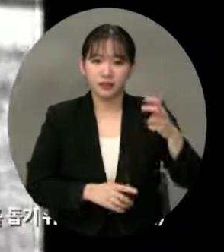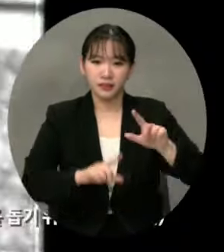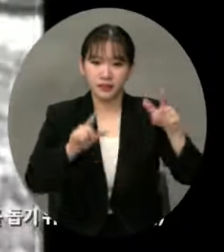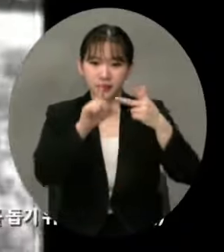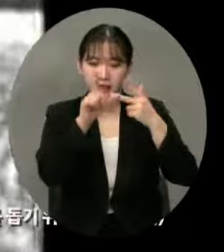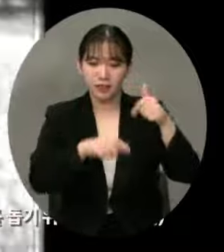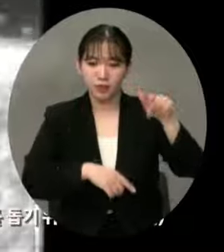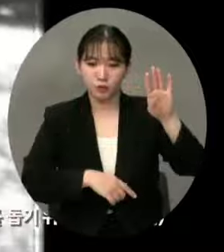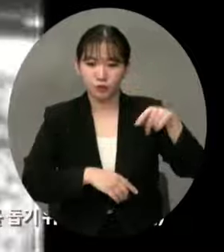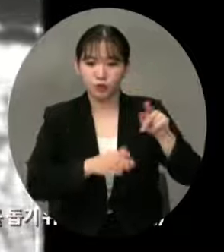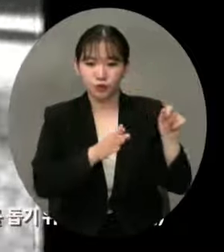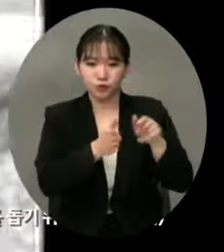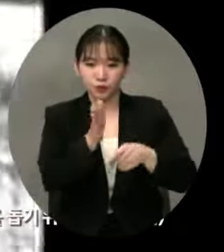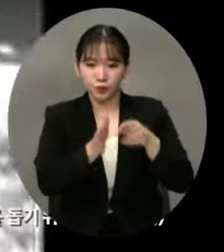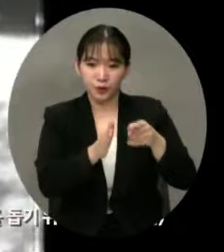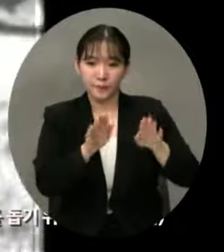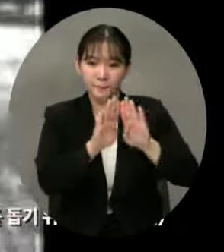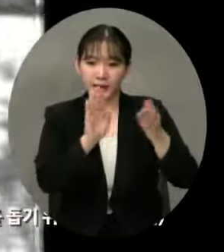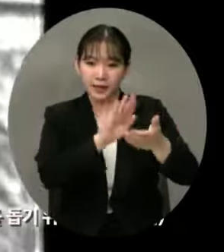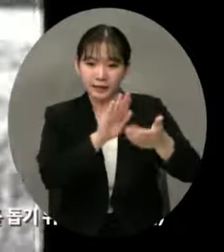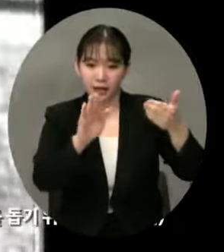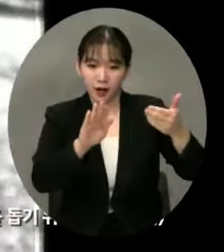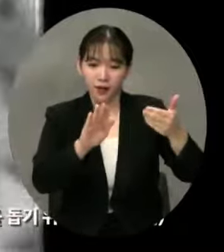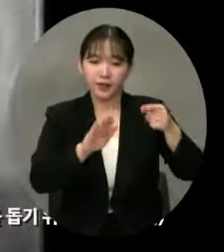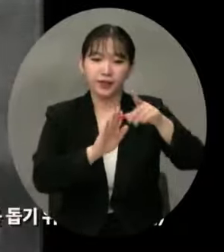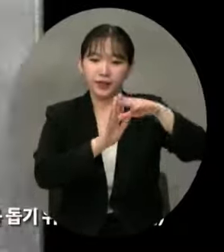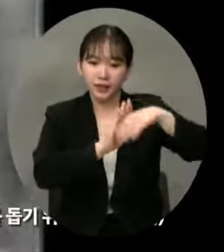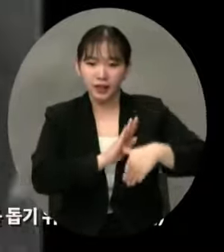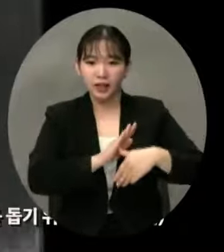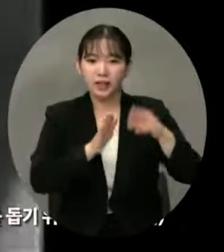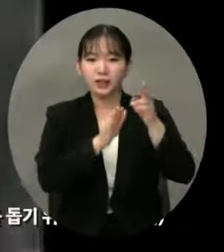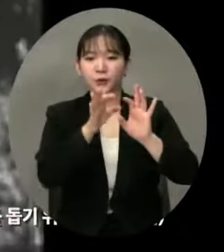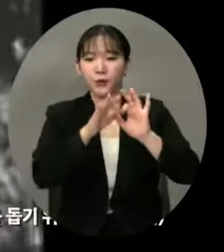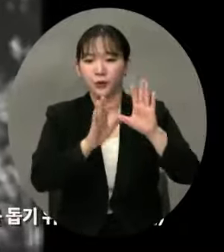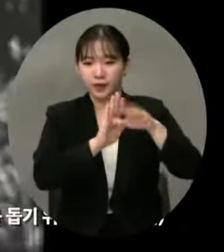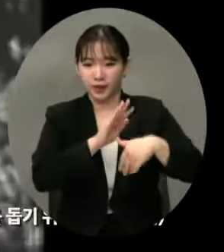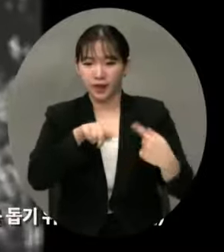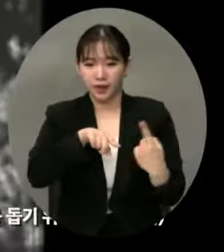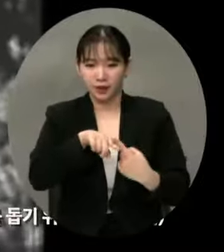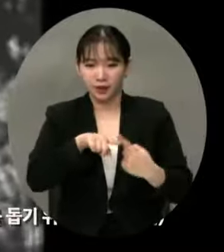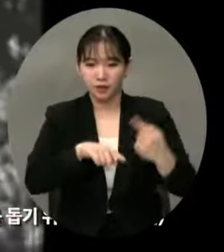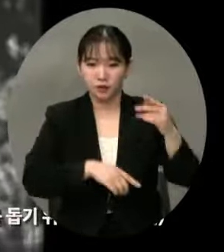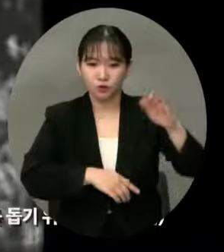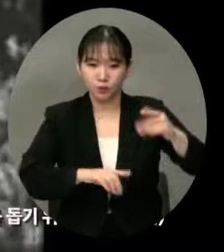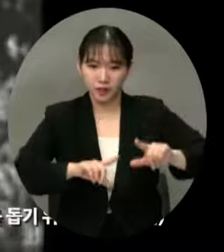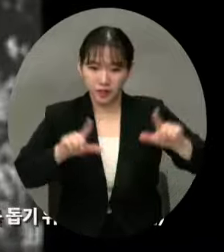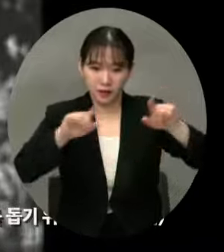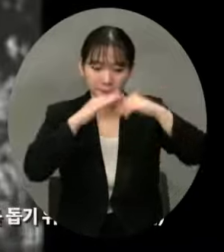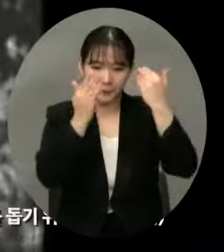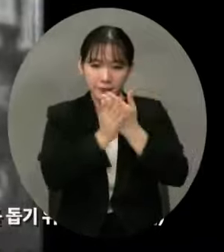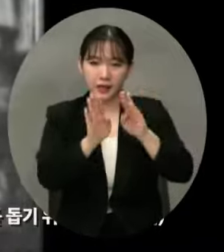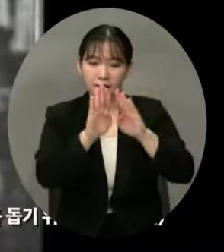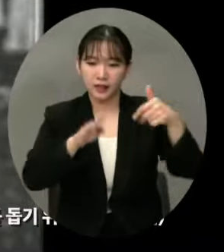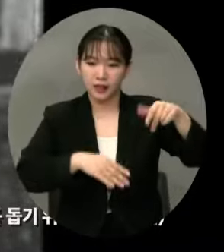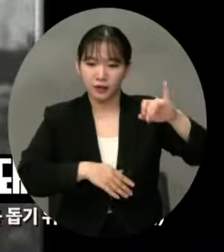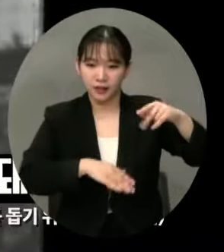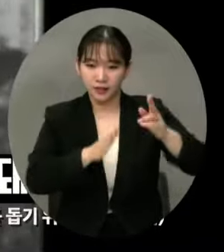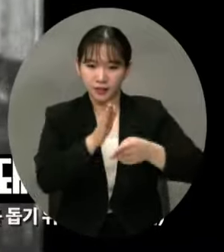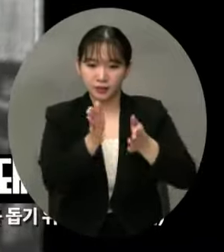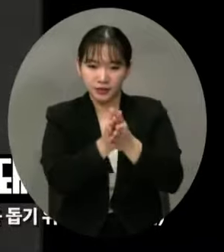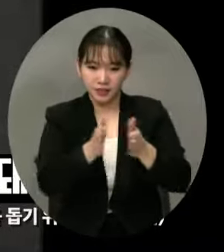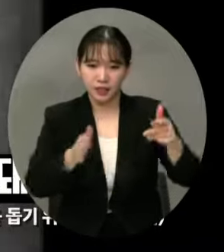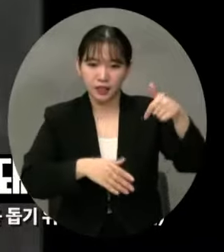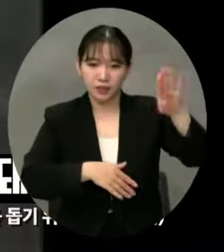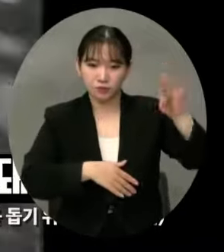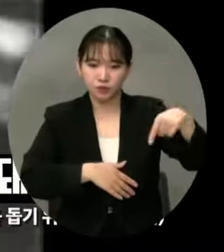1970년 7월 경부고속도로가 개통하기 전까지 바야흐로 이때는 철도의 시대였습니다. 1900년 온전히 개통된 경인철도를 시작으로